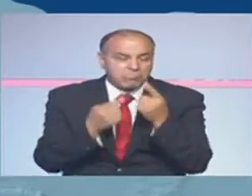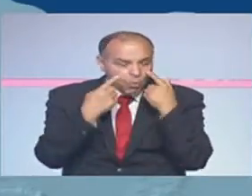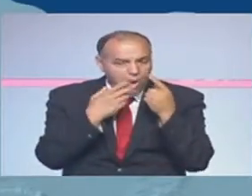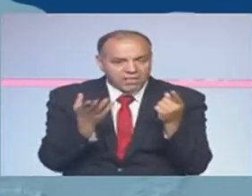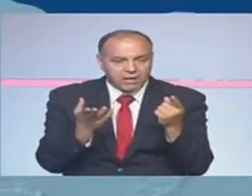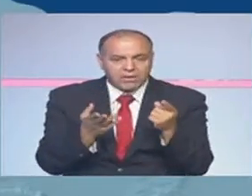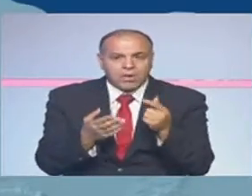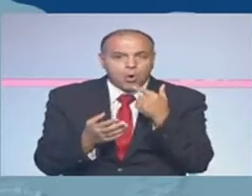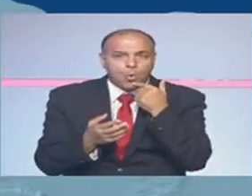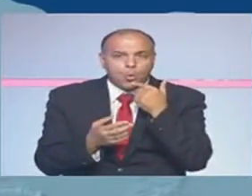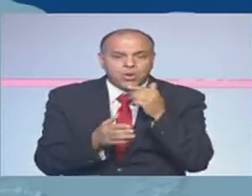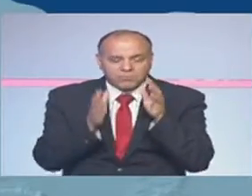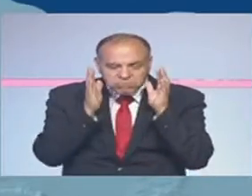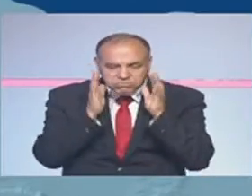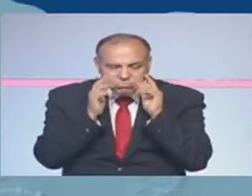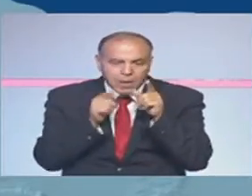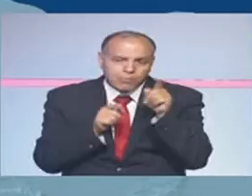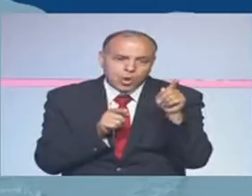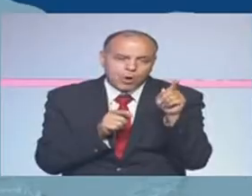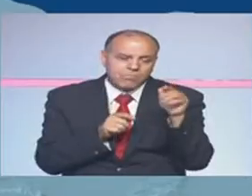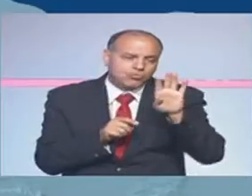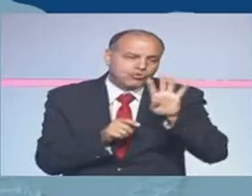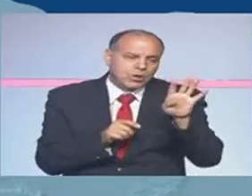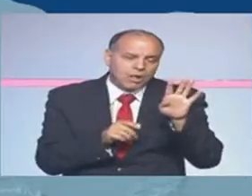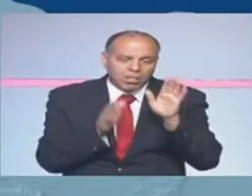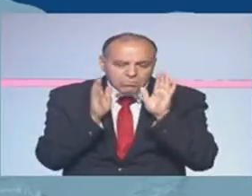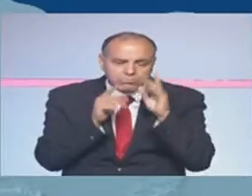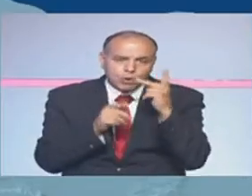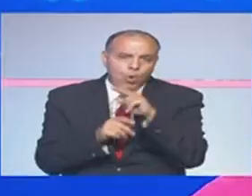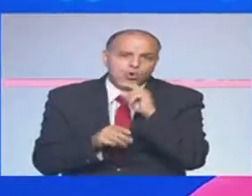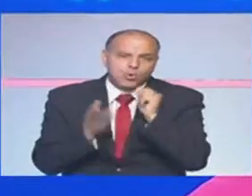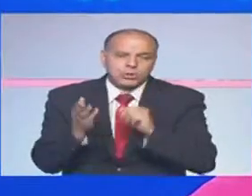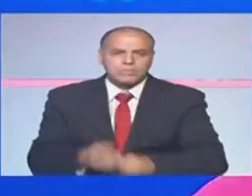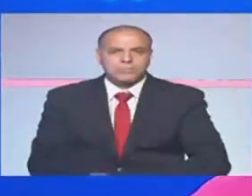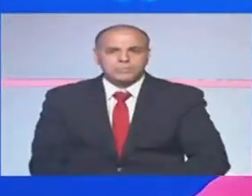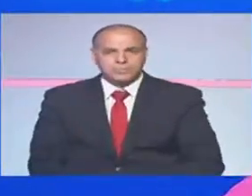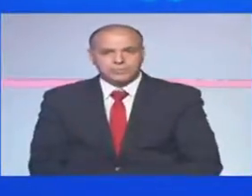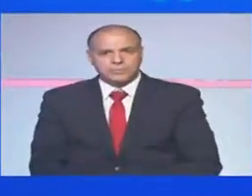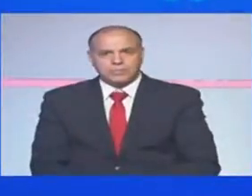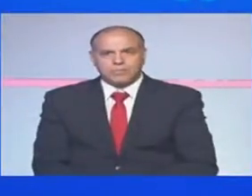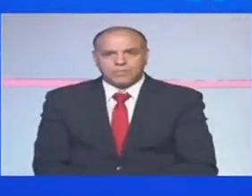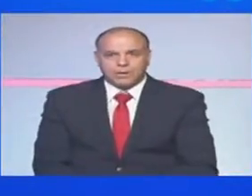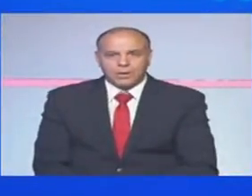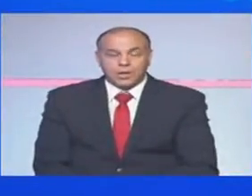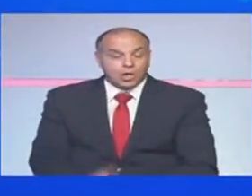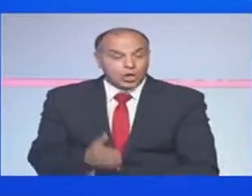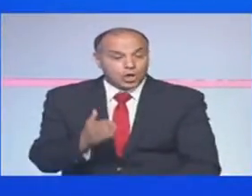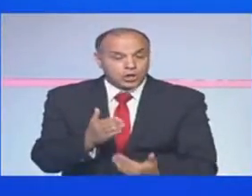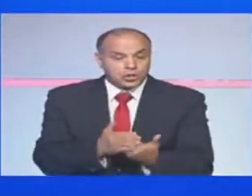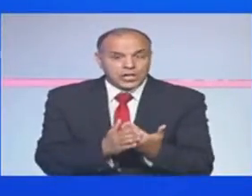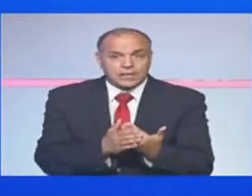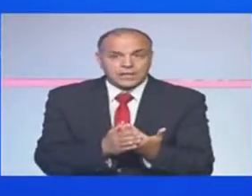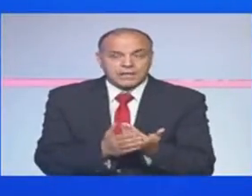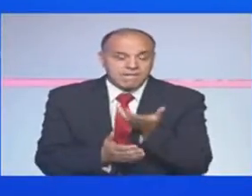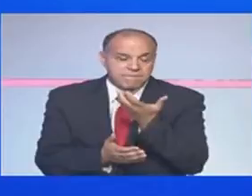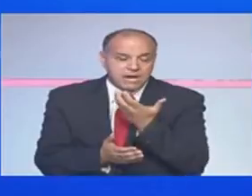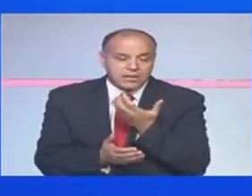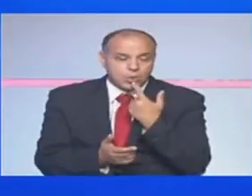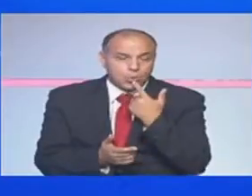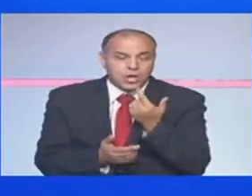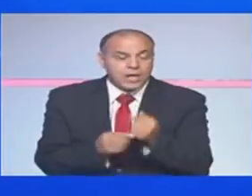وادوا طقوسا في الجزء الشرقي منه وفيها تطورات الوضع في افغانستان